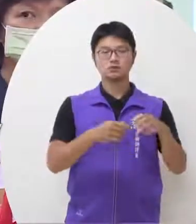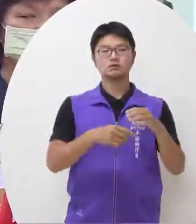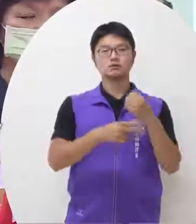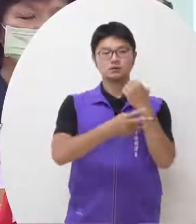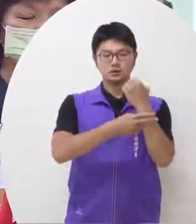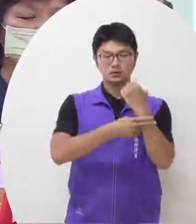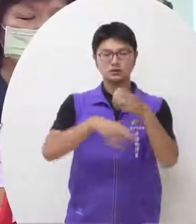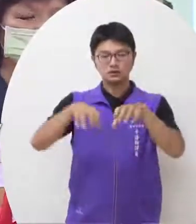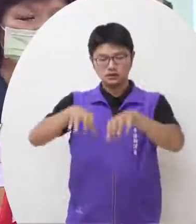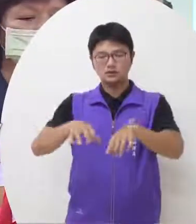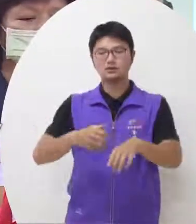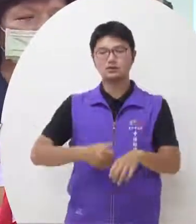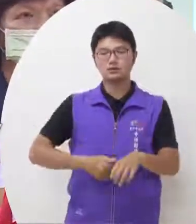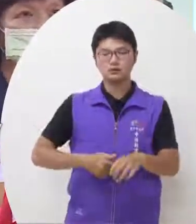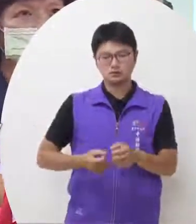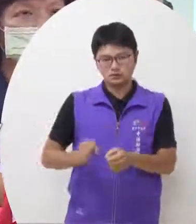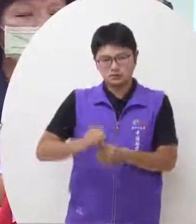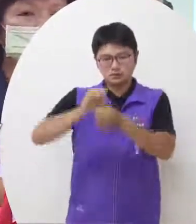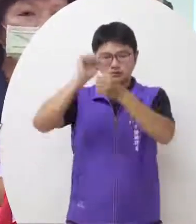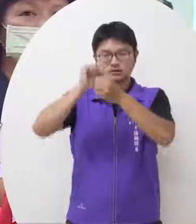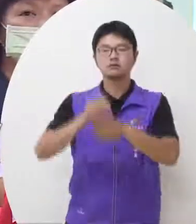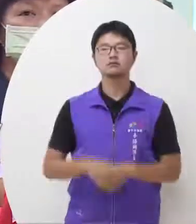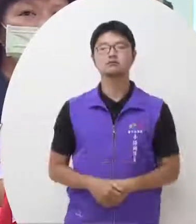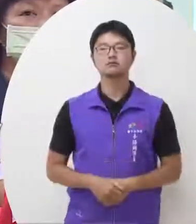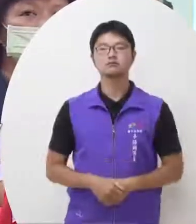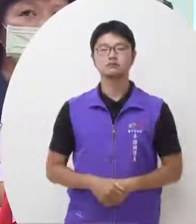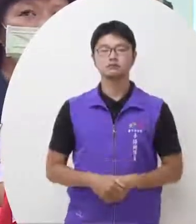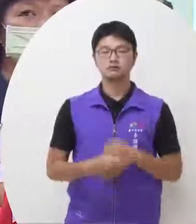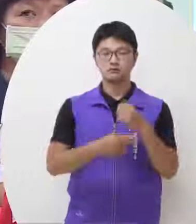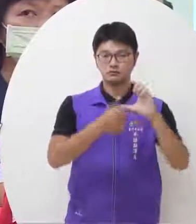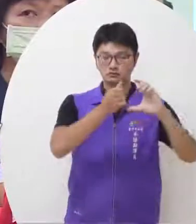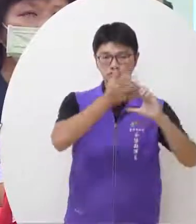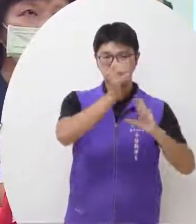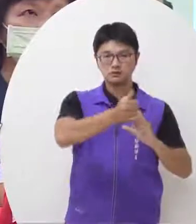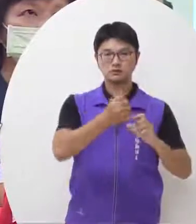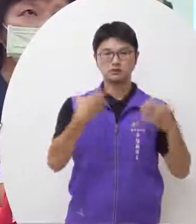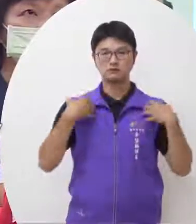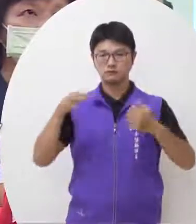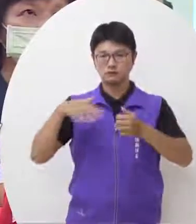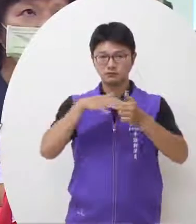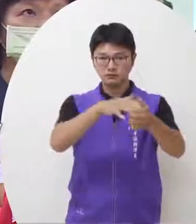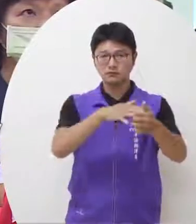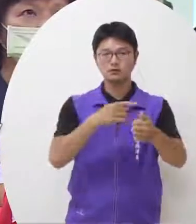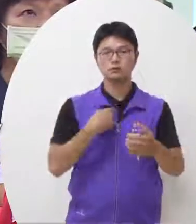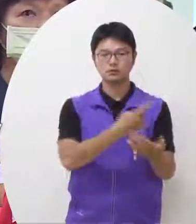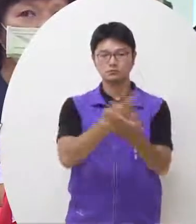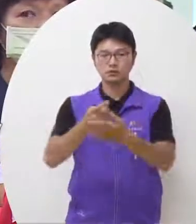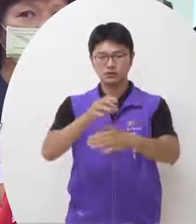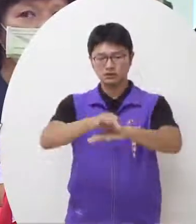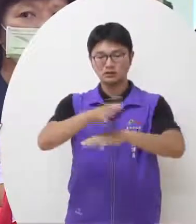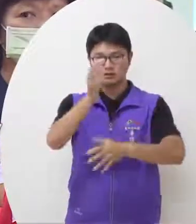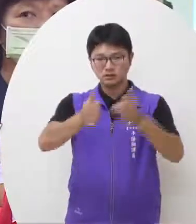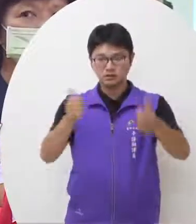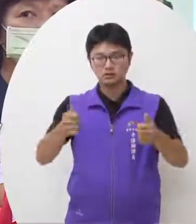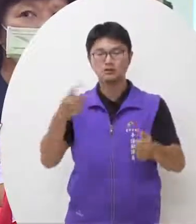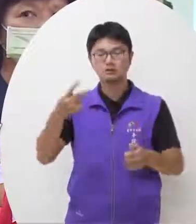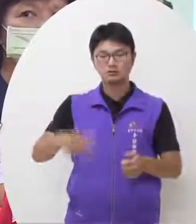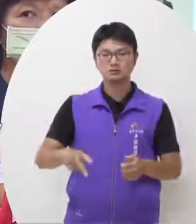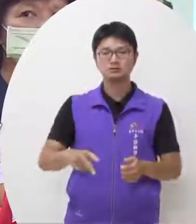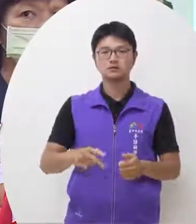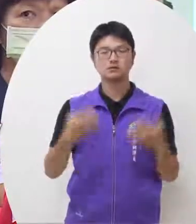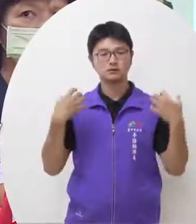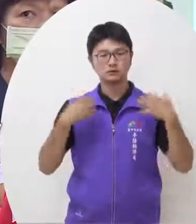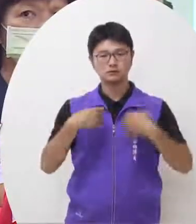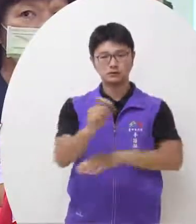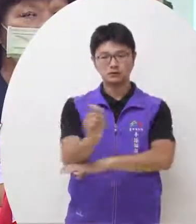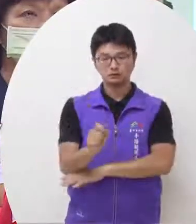长，那区长所带领的整个团队，不管是我们各科的科长，还有承办人员，还有基层人